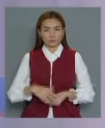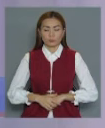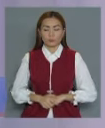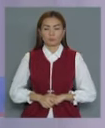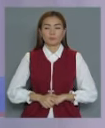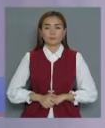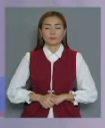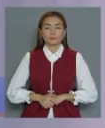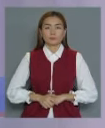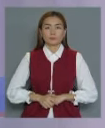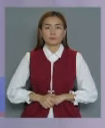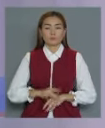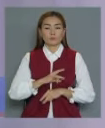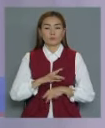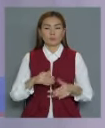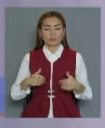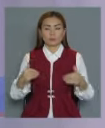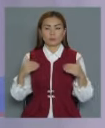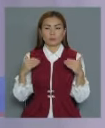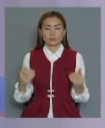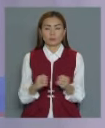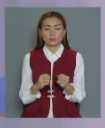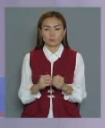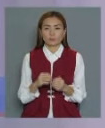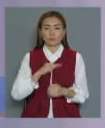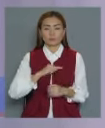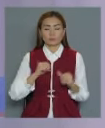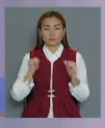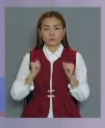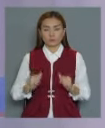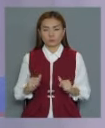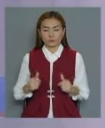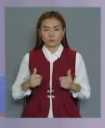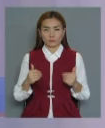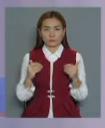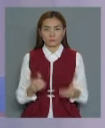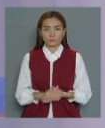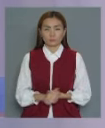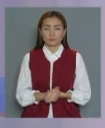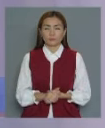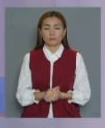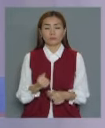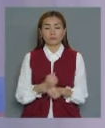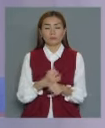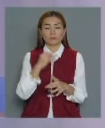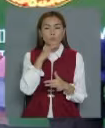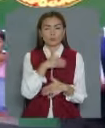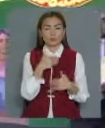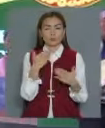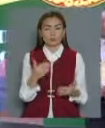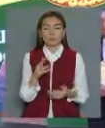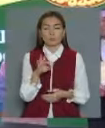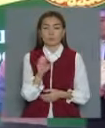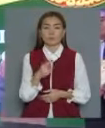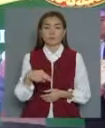ойлаймын. Мереке құтты болсын, әрқашанда еліміз тыныш болсын, тек өніміз көбейе берсін.